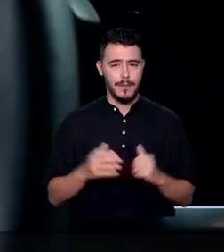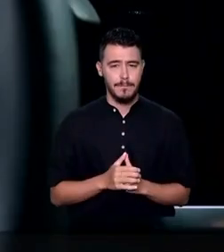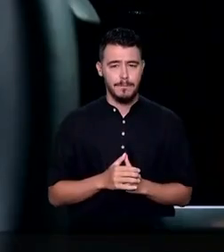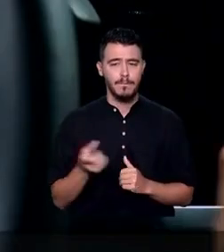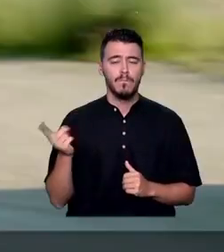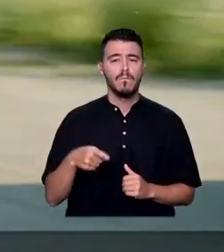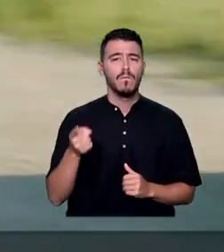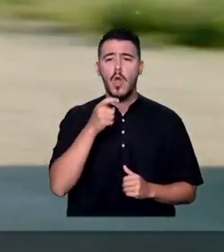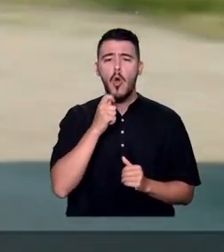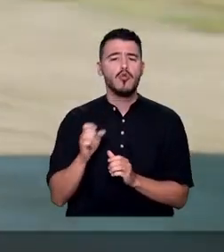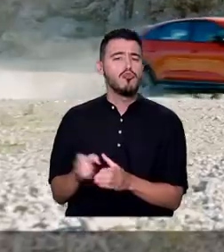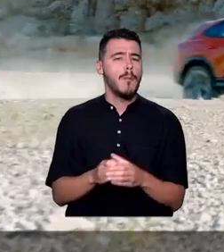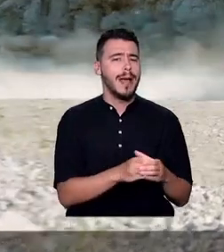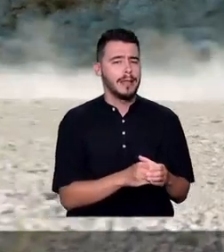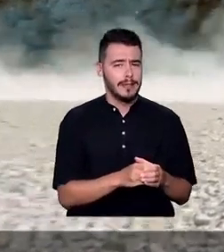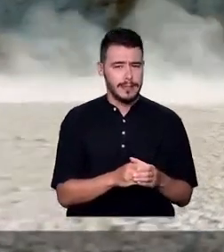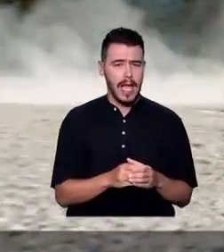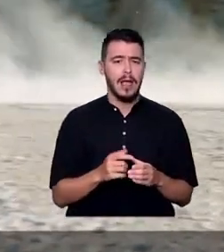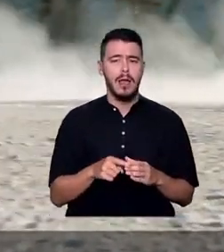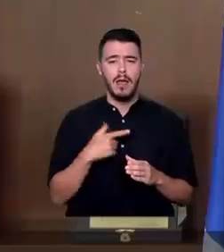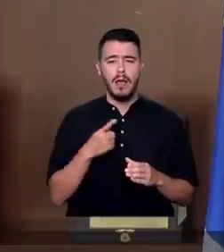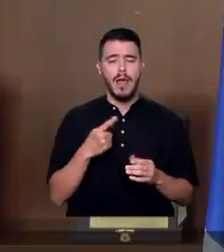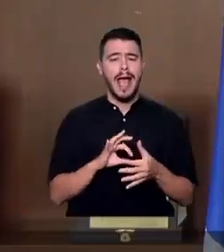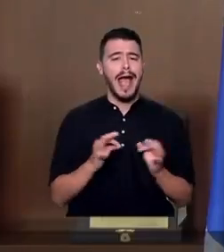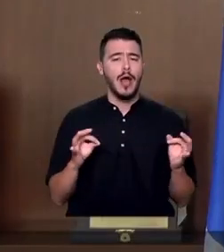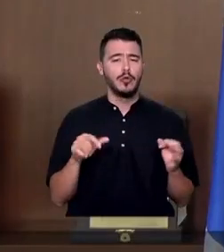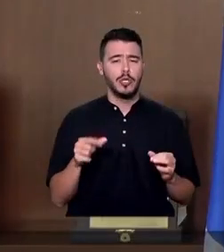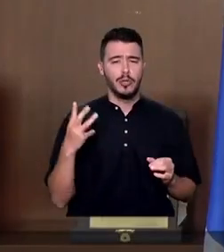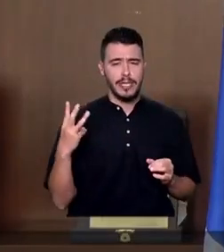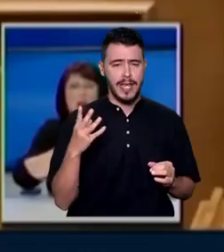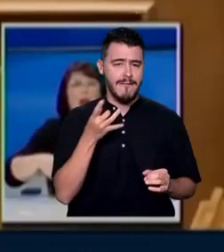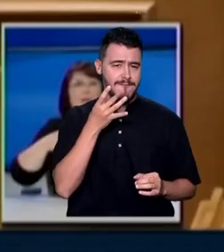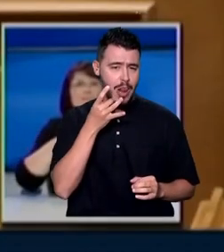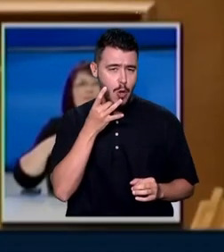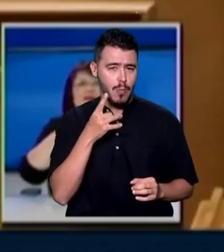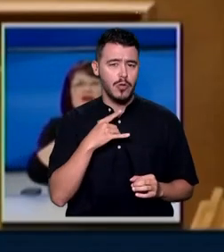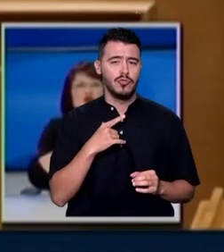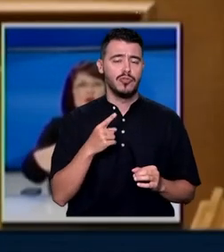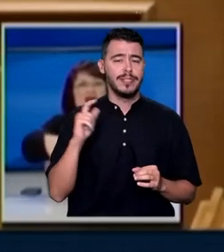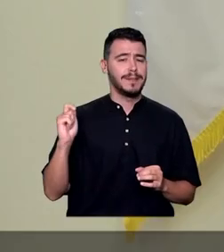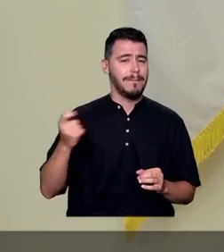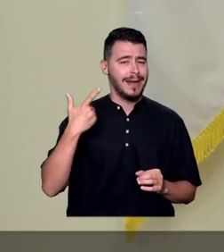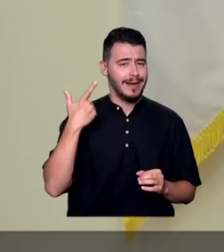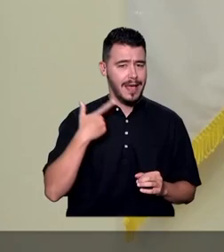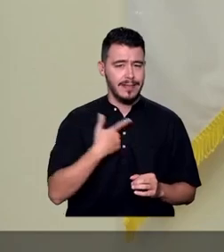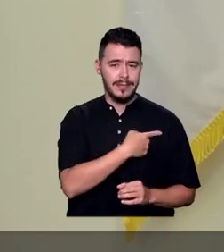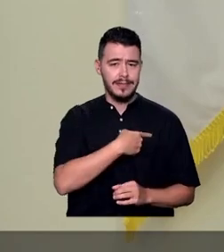κόμματα η εικόνα αλλάζει. Τρεις αρχηγοί πήραν το υβριδικό Q3 της Audi. Κυριάκος Βελόπουλος, Ελληνικής Λύσης, Βασίλης Τίγκας των Σπαρτιατών και